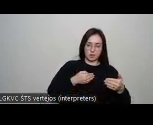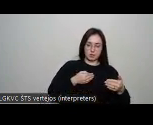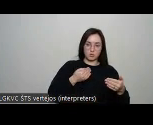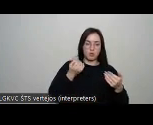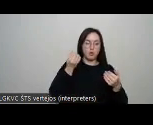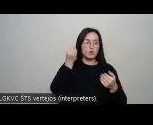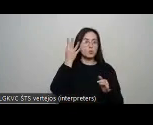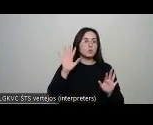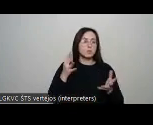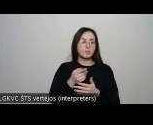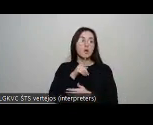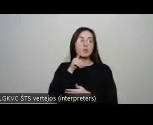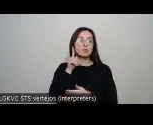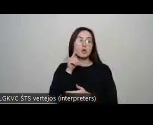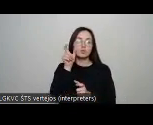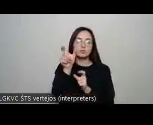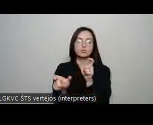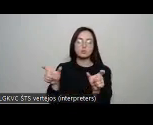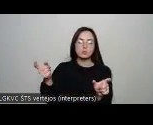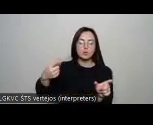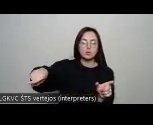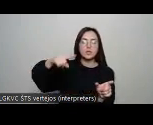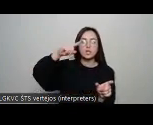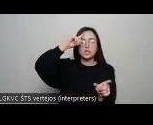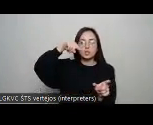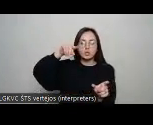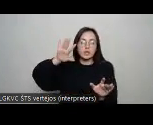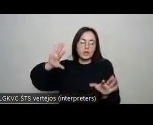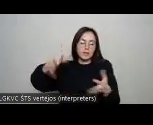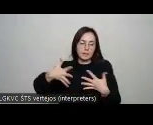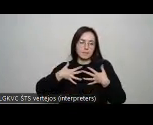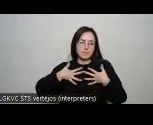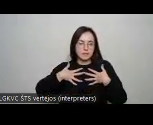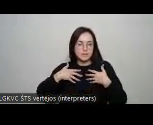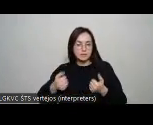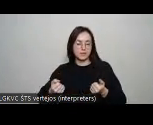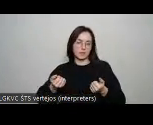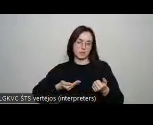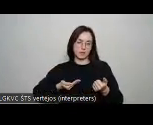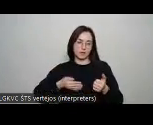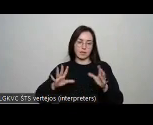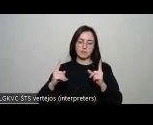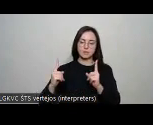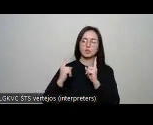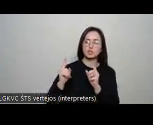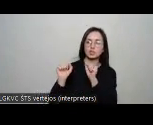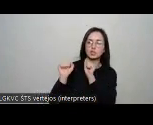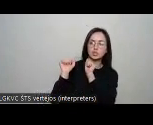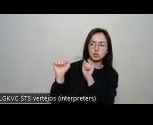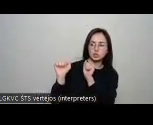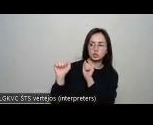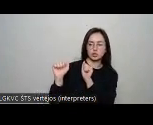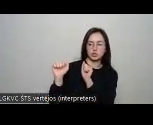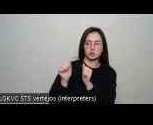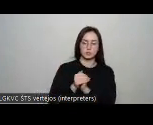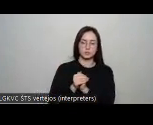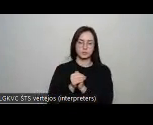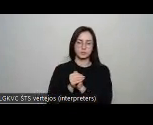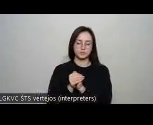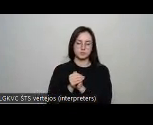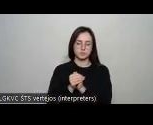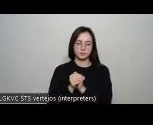žmonės žinotų, kaip sveikiau gyventi, kaip apsisaugoti nuo blogų įpročių, nuo blogų